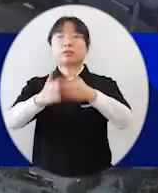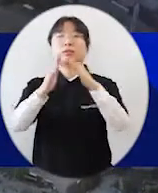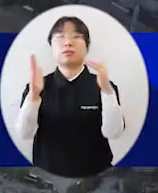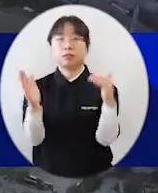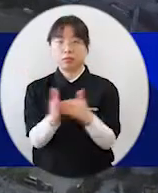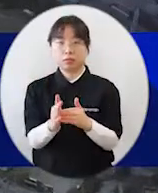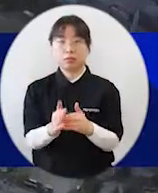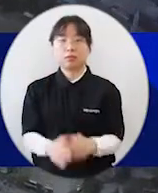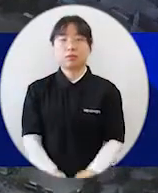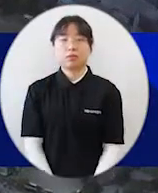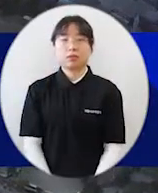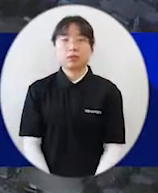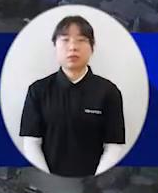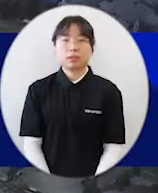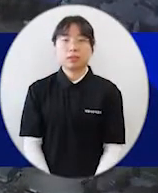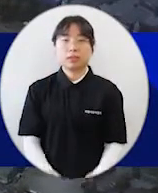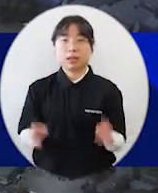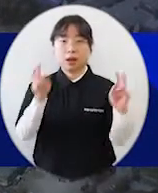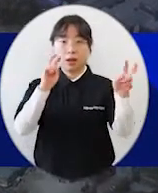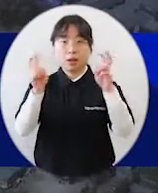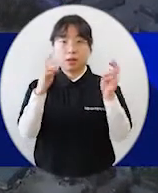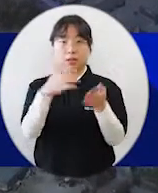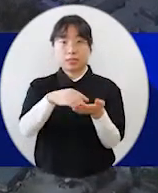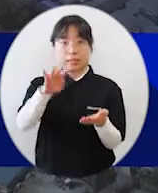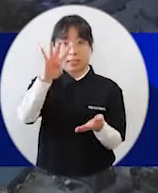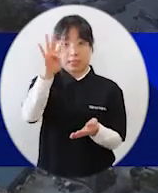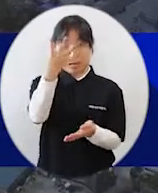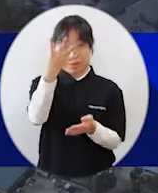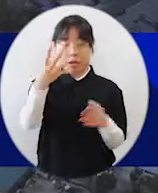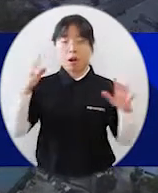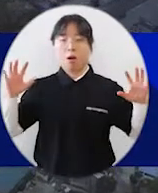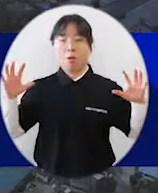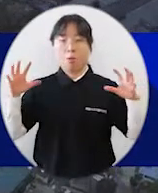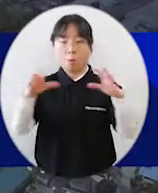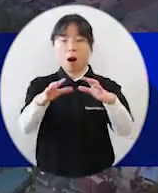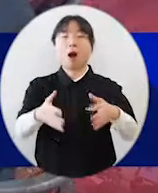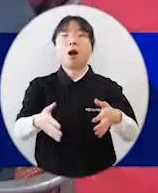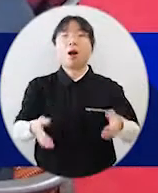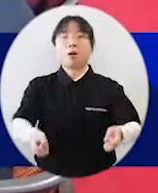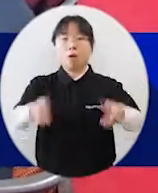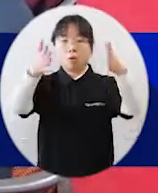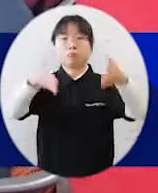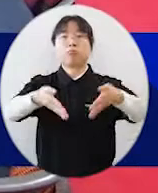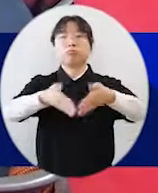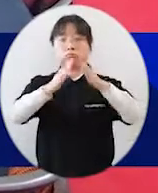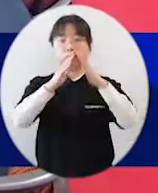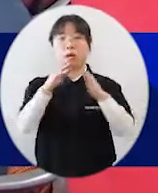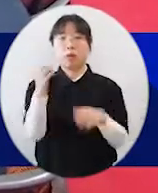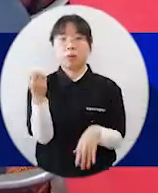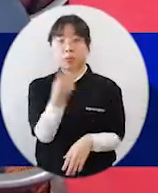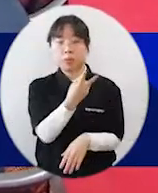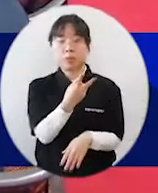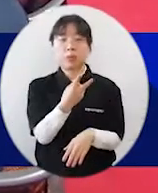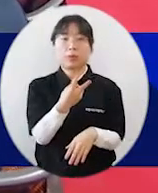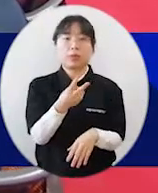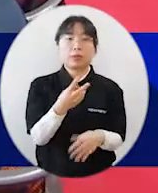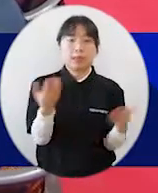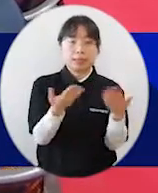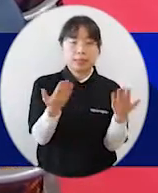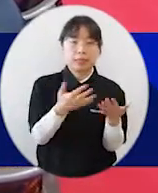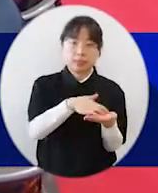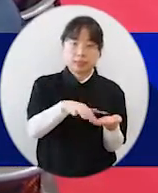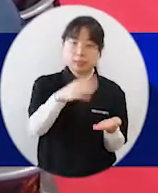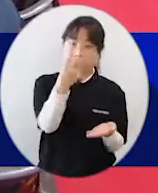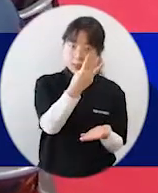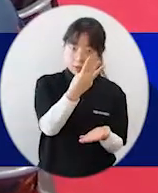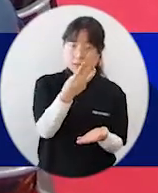형 특훈 호박 그는 400여개의 기업이 모여서 3000 역 의 일자리 창출 약 4000억원의 경제적 파급 효과가